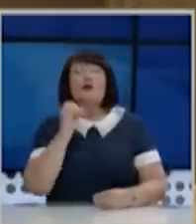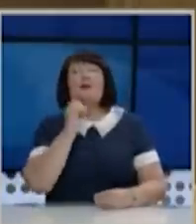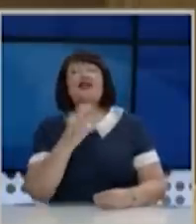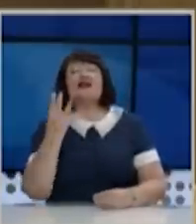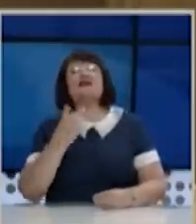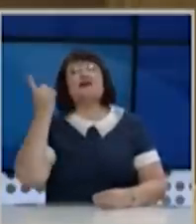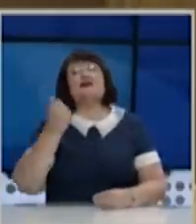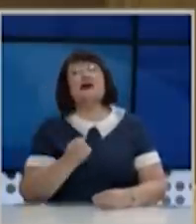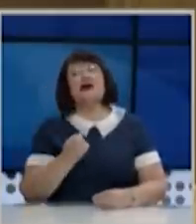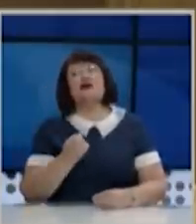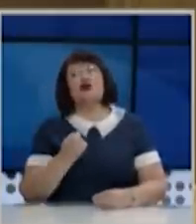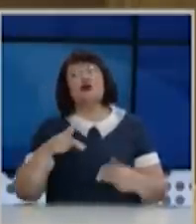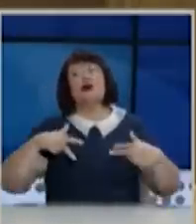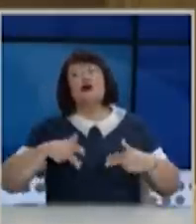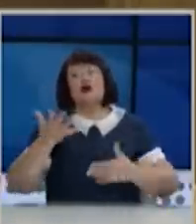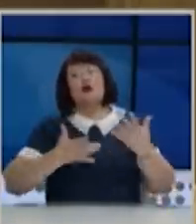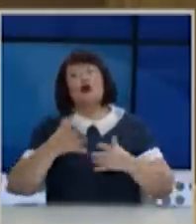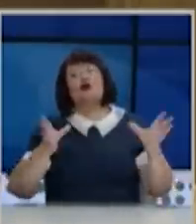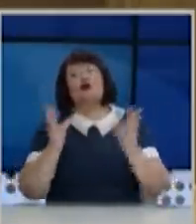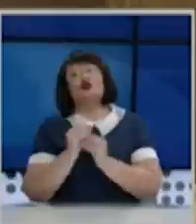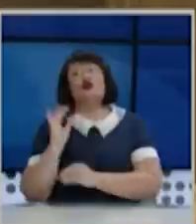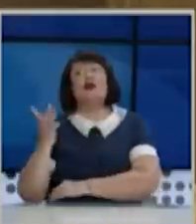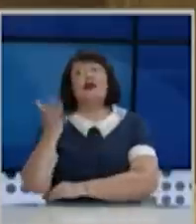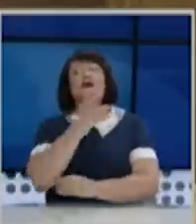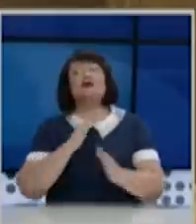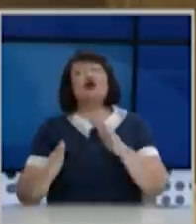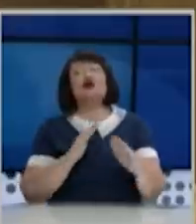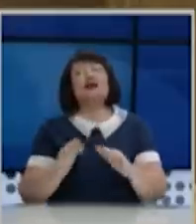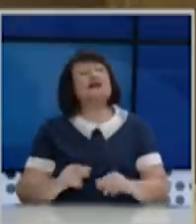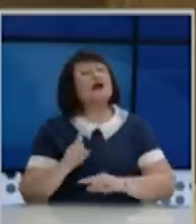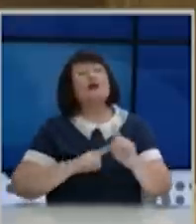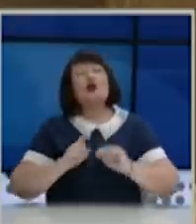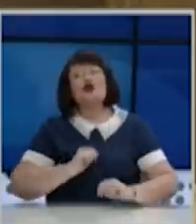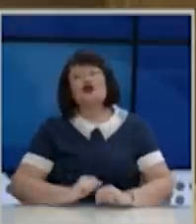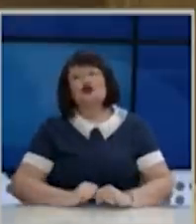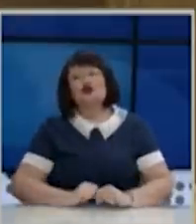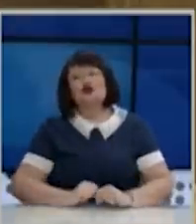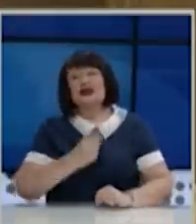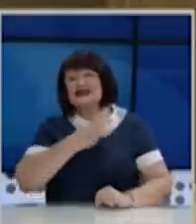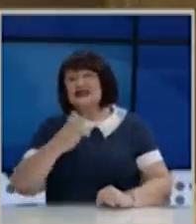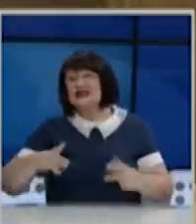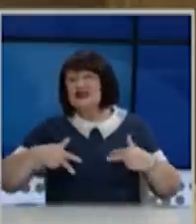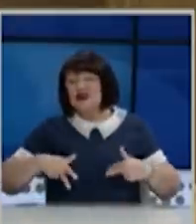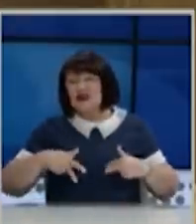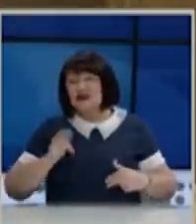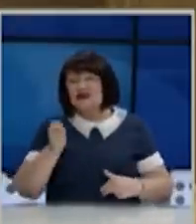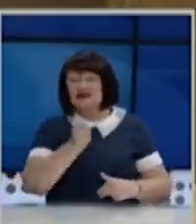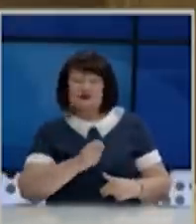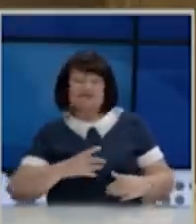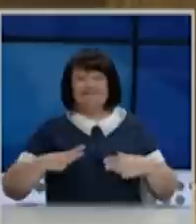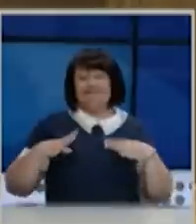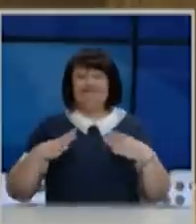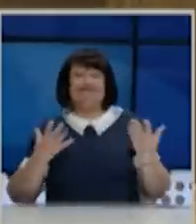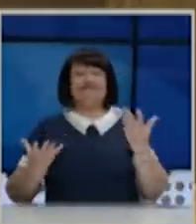0,04% του κρατικού προϋπολογισμού για τα δάση και την προστασία τους. Δώσατε του ΣΥΡΙΖΑ η κυβέρνηση που κοκορεύεστε